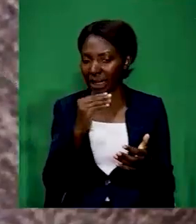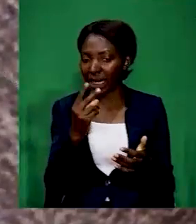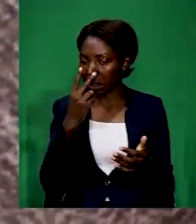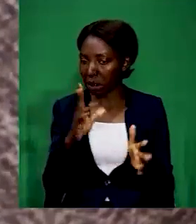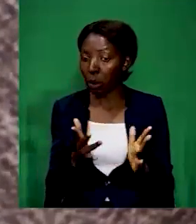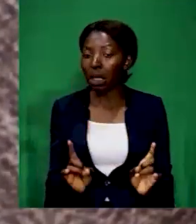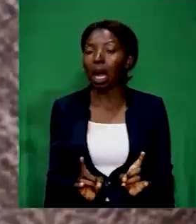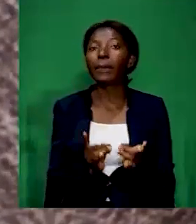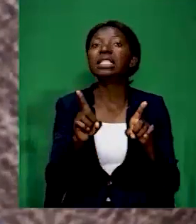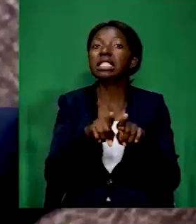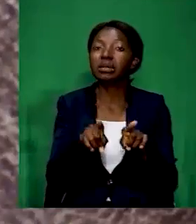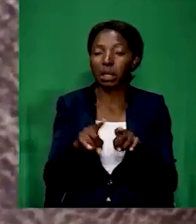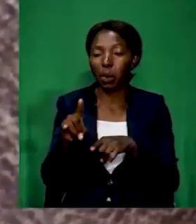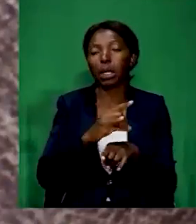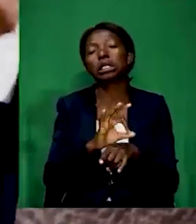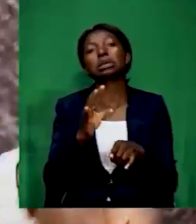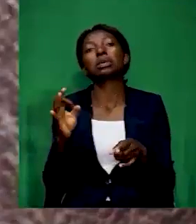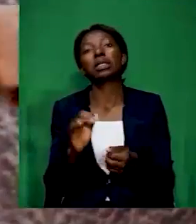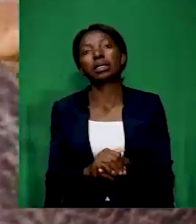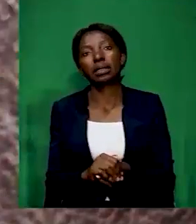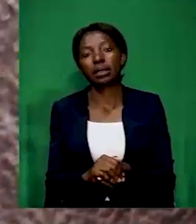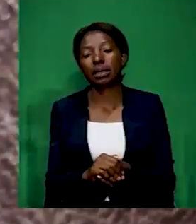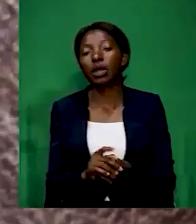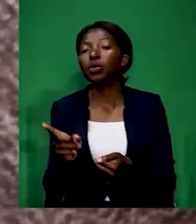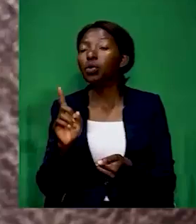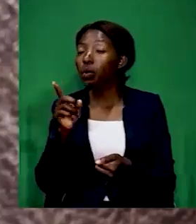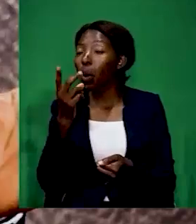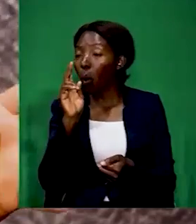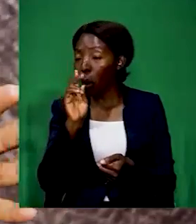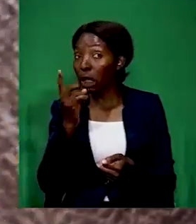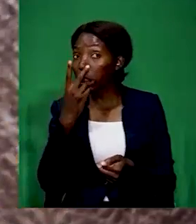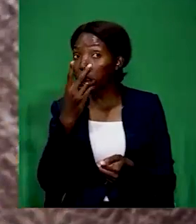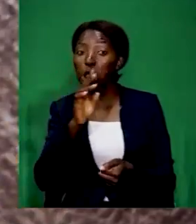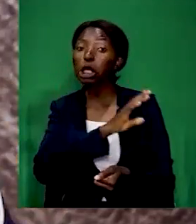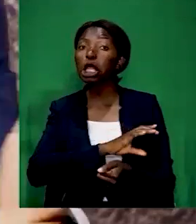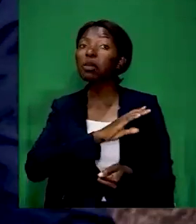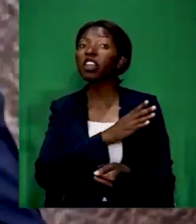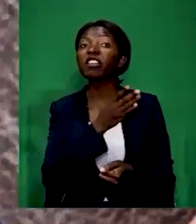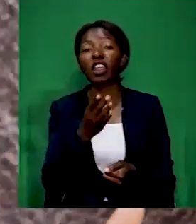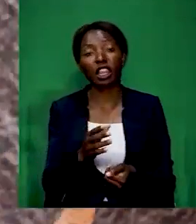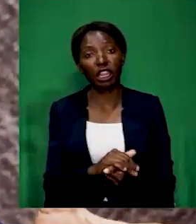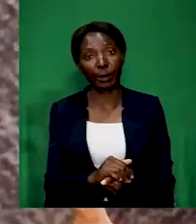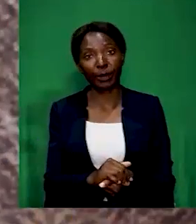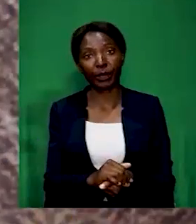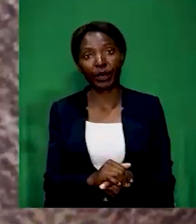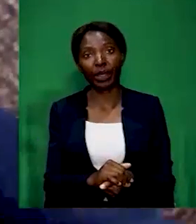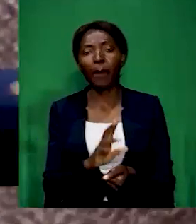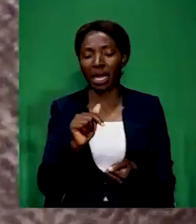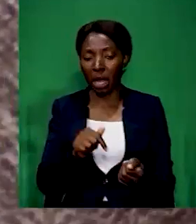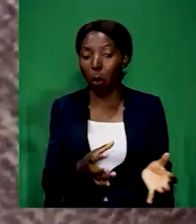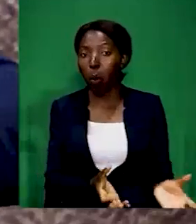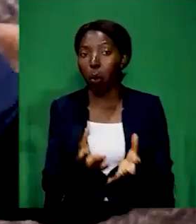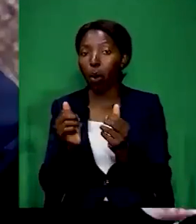can say, ndoza kafane awa vanotunga mirwa nimwea. Amen. So yes, Philip was led by the Spirit. But